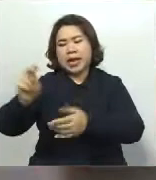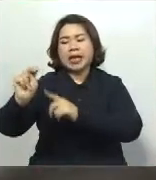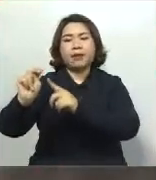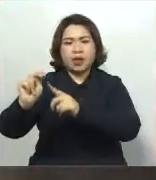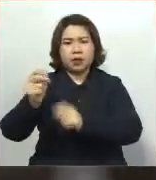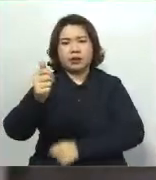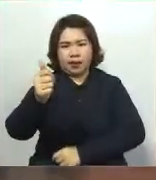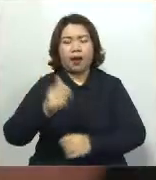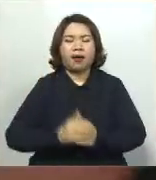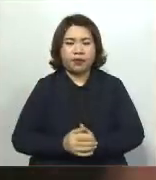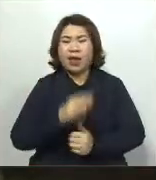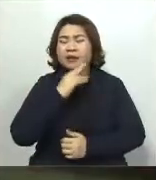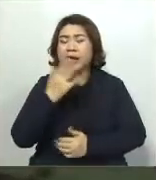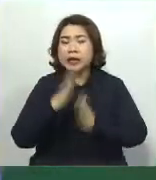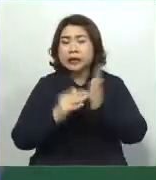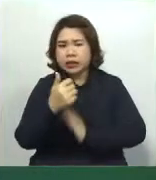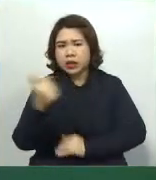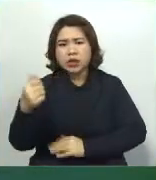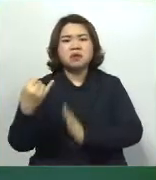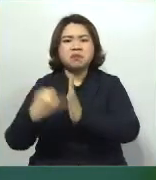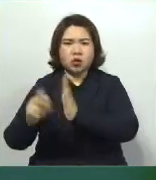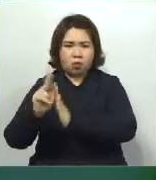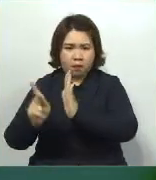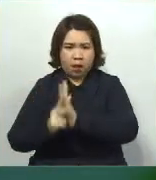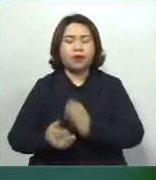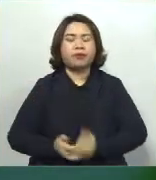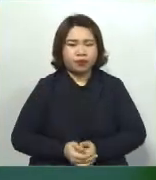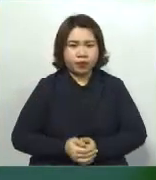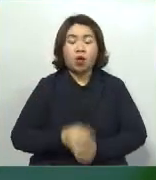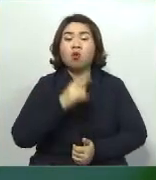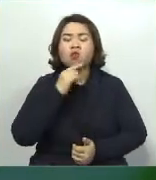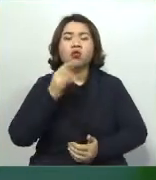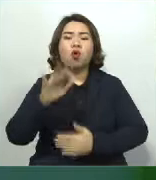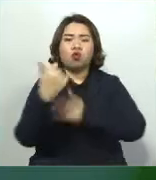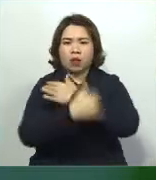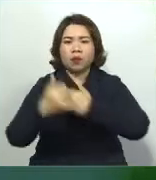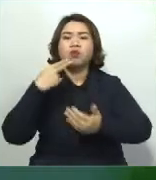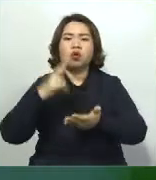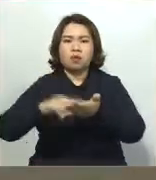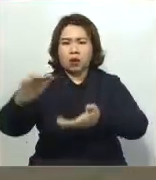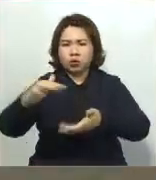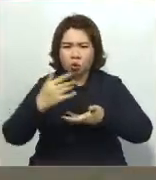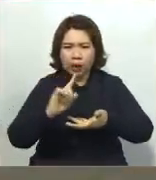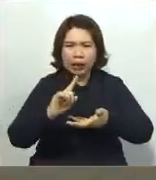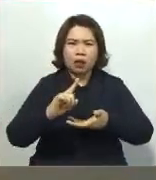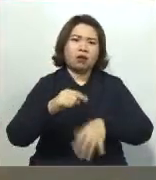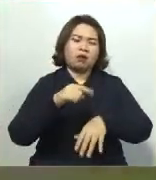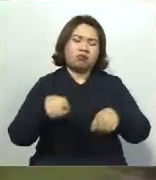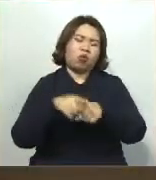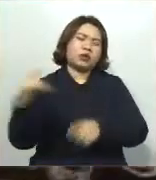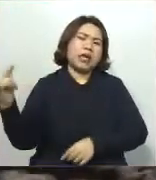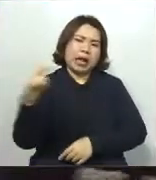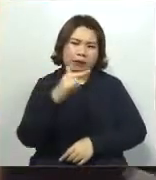ส่วนการจัดส่งบัตรเลือกตั้งนอกราชอาณาจักรนั้นก็พบว่าจัดส่งมาที่ประเทศไทยล่าช้าเพราะเกิดการคลาดเคลื่อนระหว่างรอยต่อของสาย